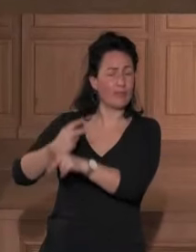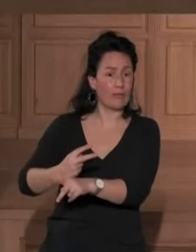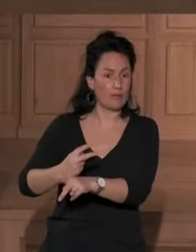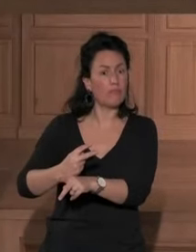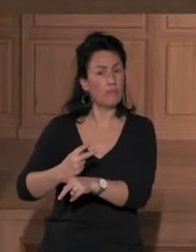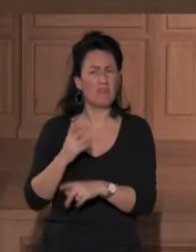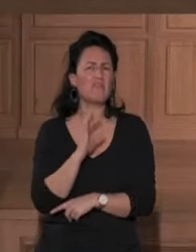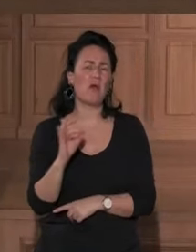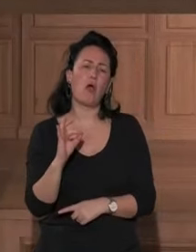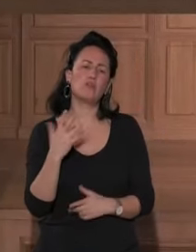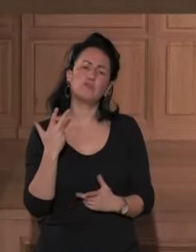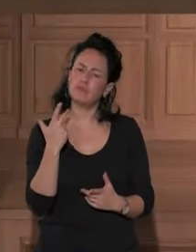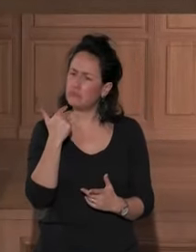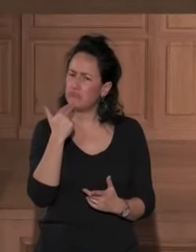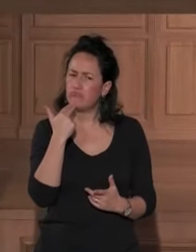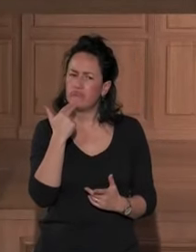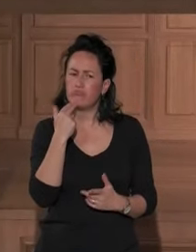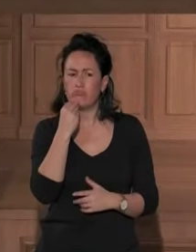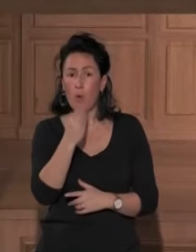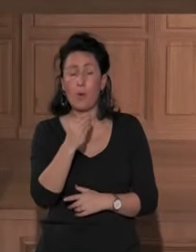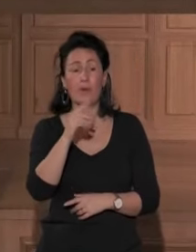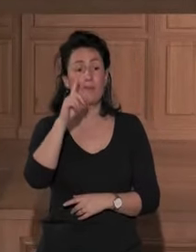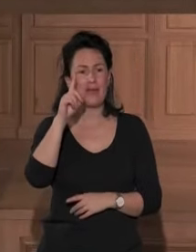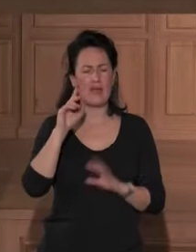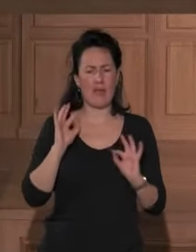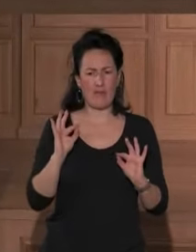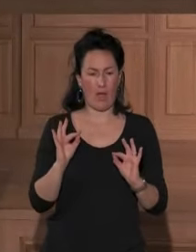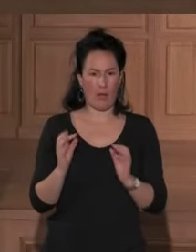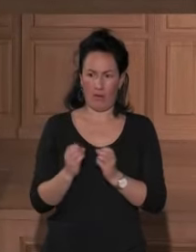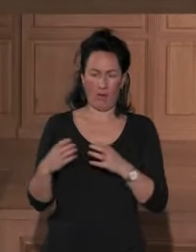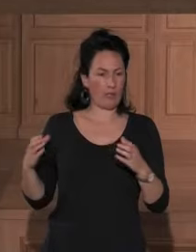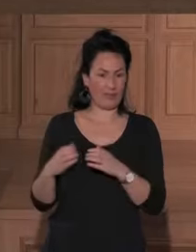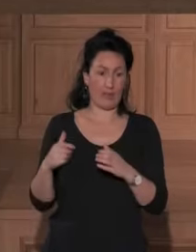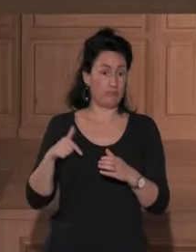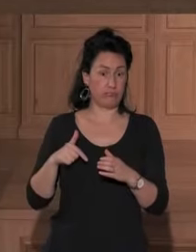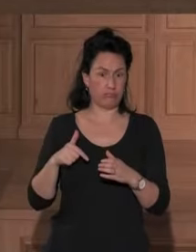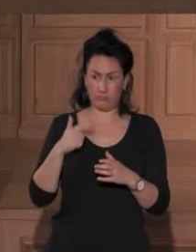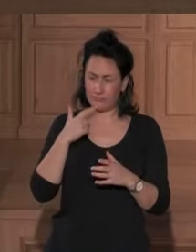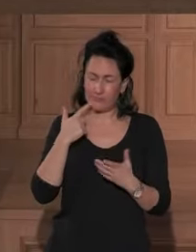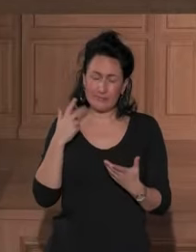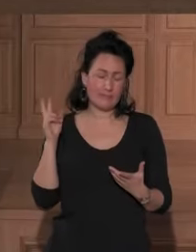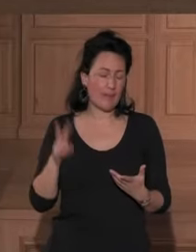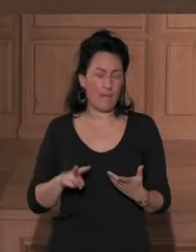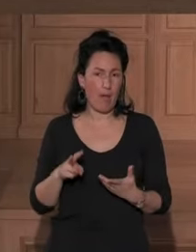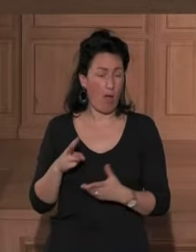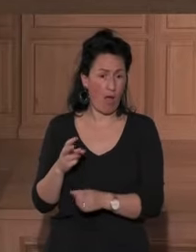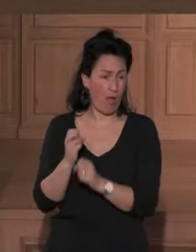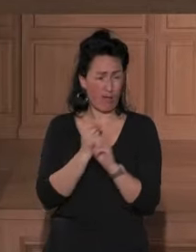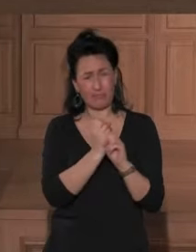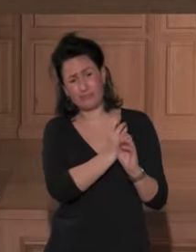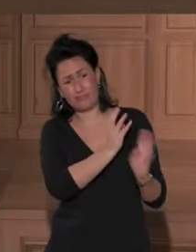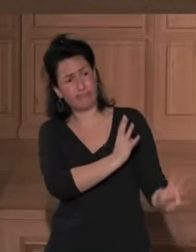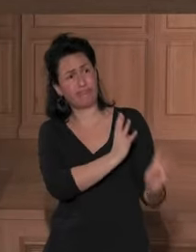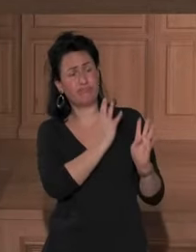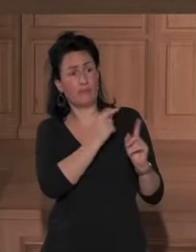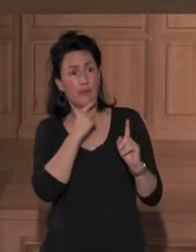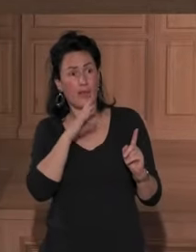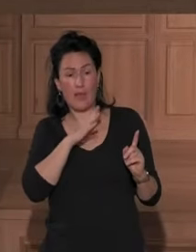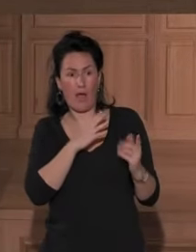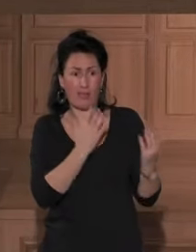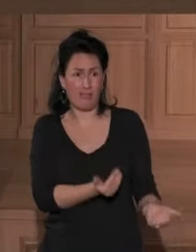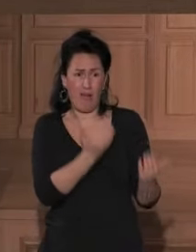On est bon en France, très mauvais au niveau quantitatif. On a des listes d'attente. C'est un peu scandaleux dans le pays des droits de l'homme d'avoir des listes. Il